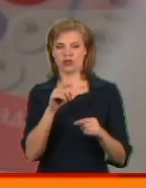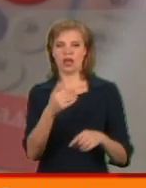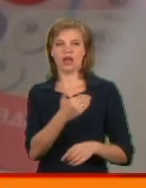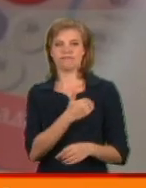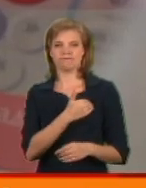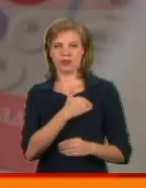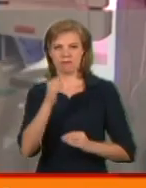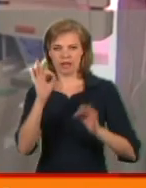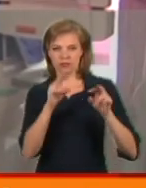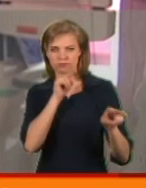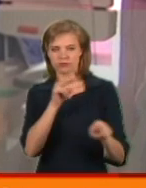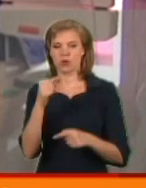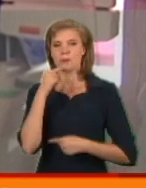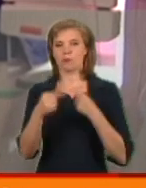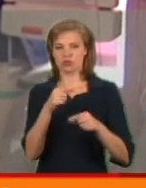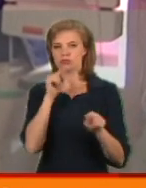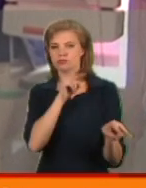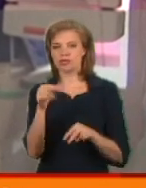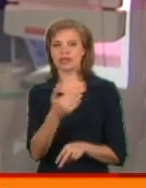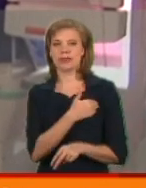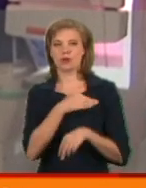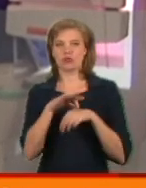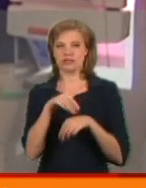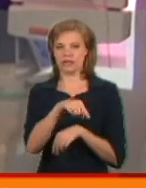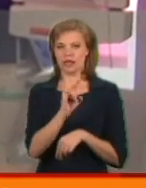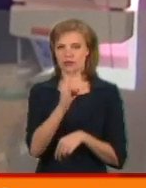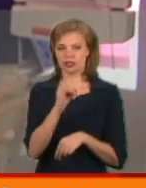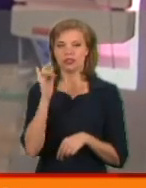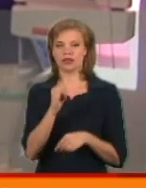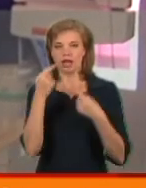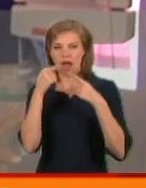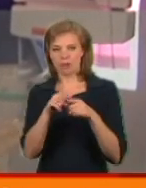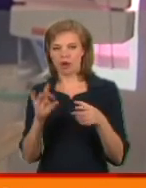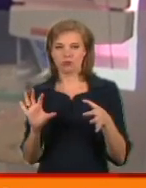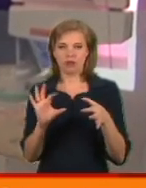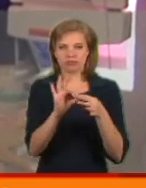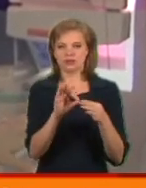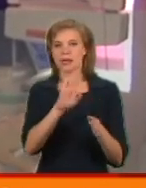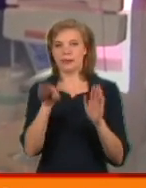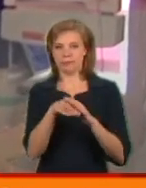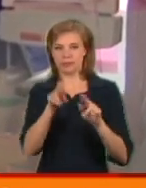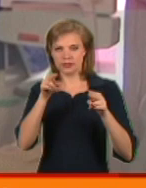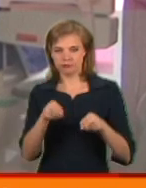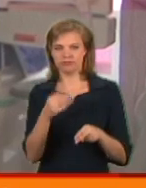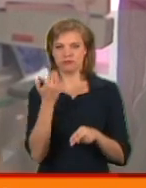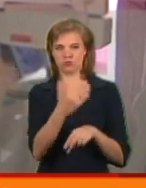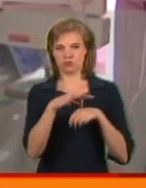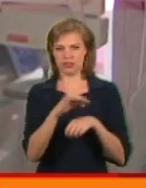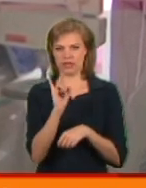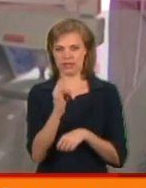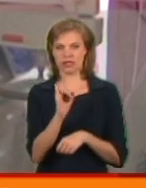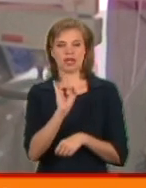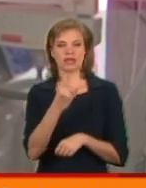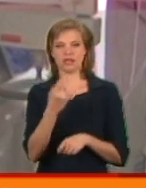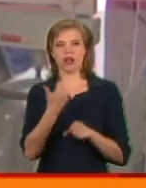термоконтролем. Тобто постійно відбувається контроль температури тіла дитинки, і апаратура підлаштовується сама на температуру тіла дитини. Дитина